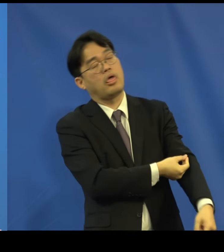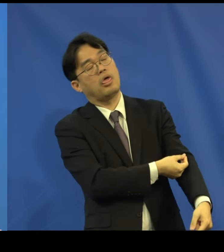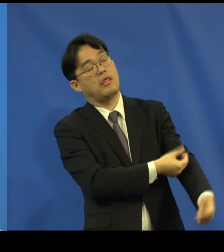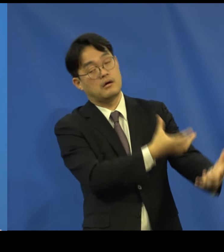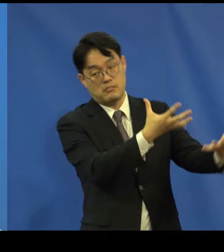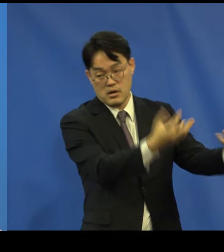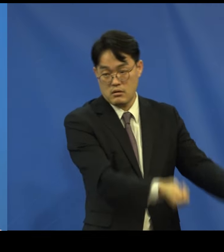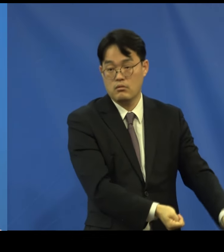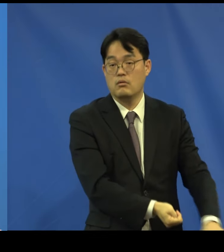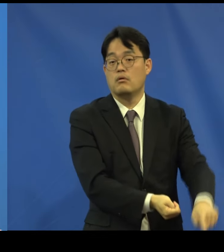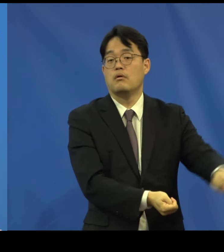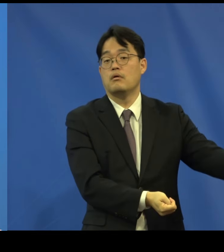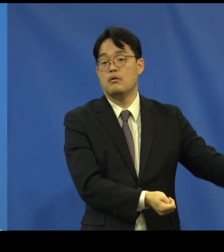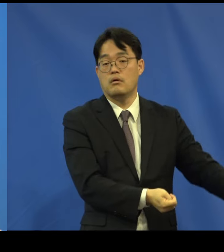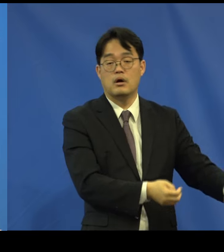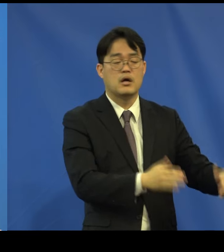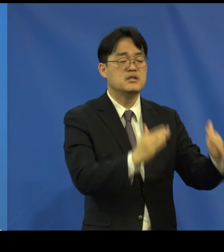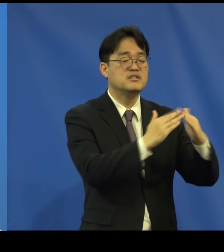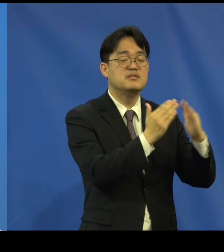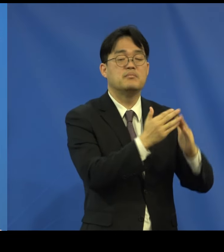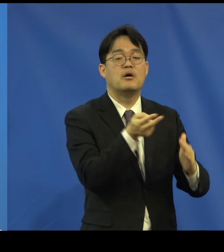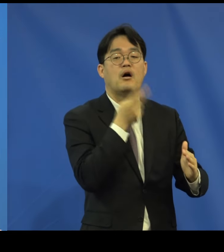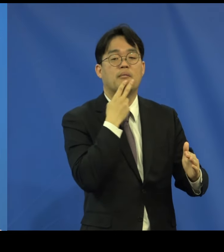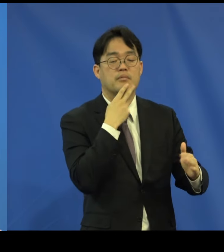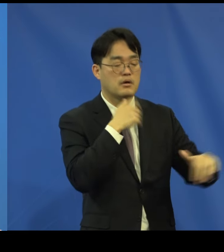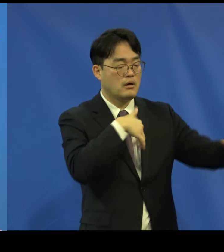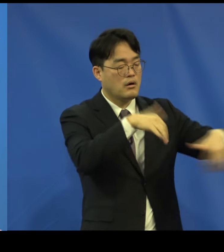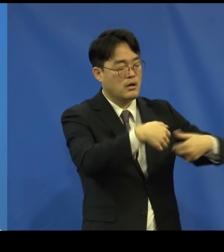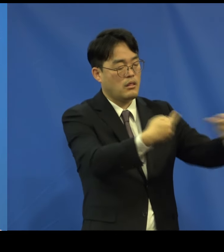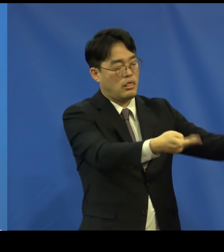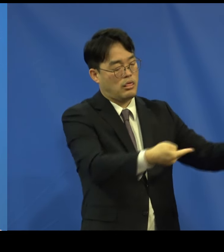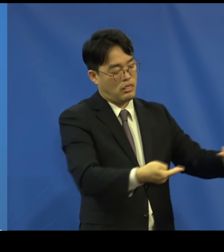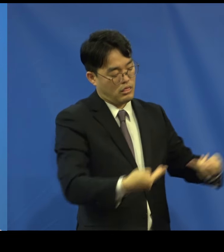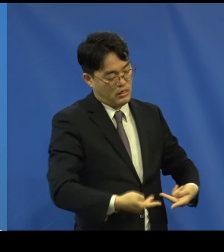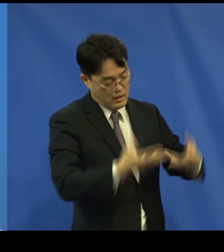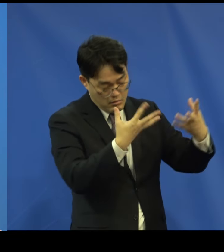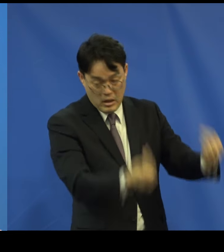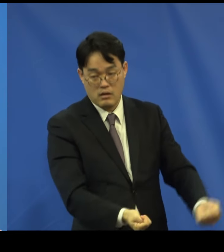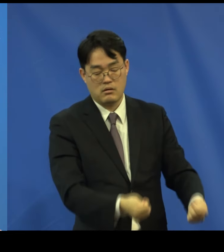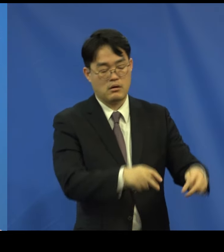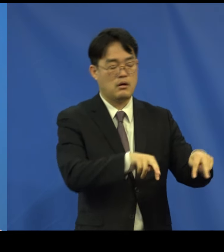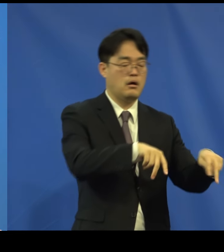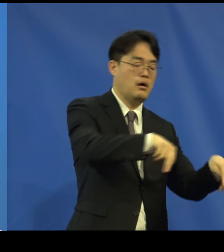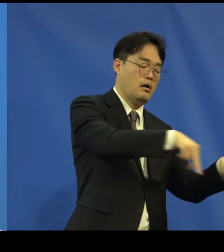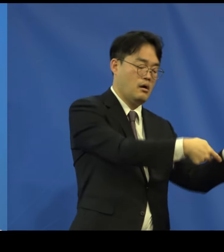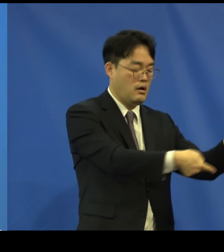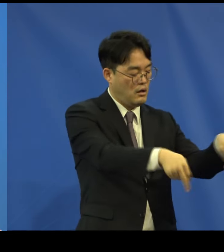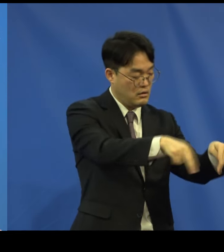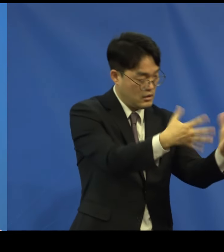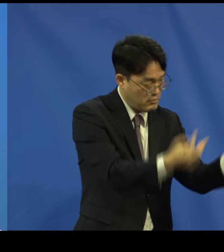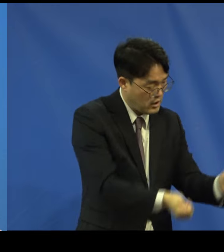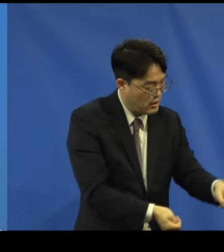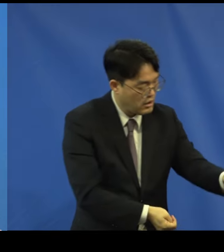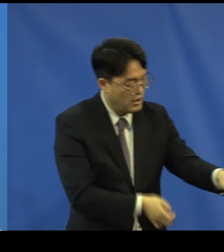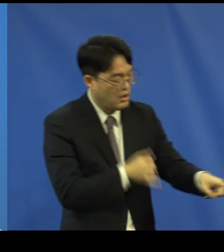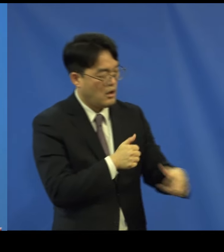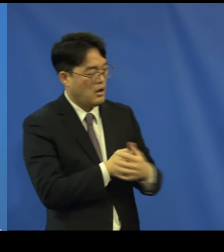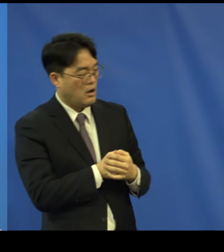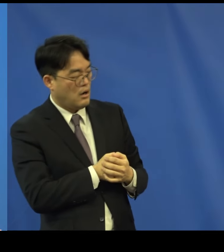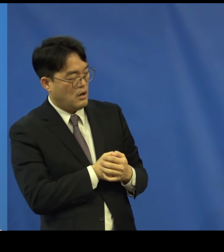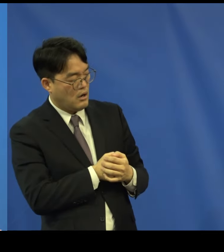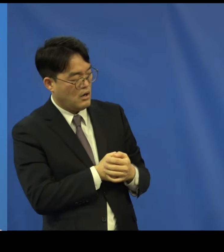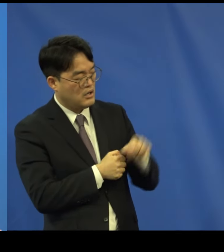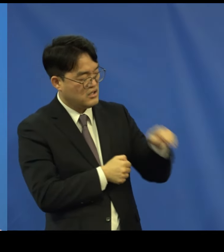여러분, 인간은 그럼에도 천국에 대한 해결되지 않은 갈망을 안고 삽니다. 결국 지속적인 욕구불만 상태로 사는 거죠. 갈망하지만 갈망은